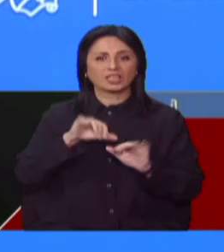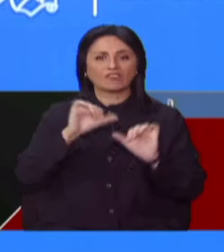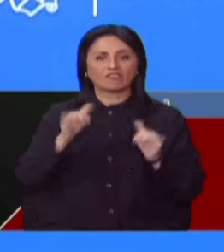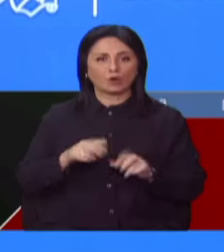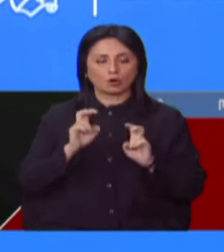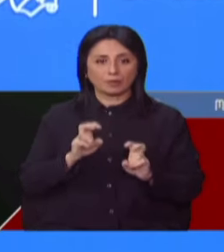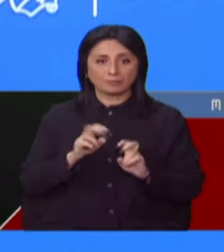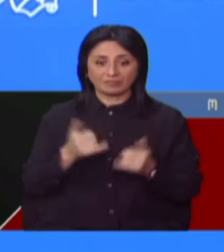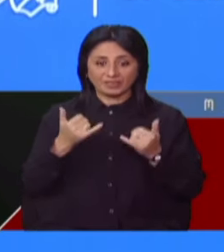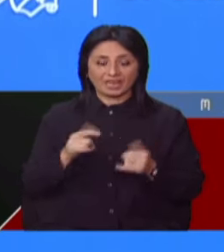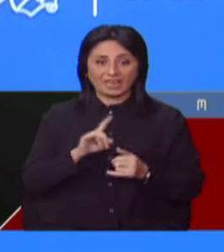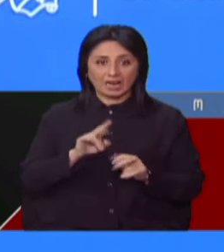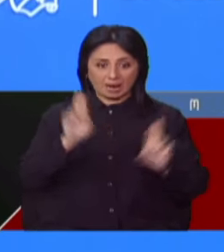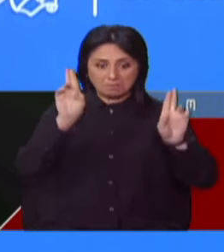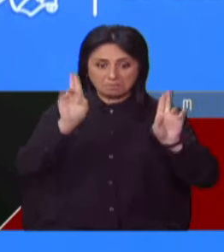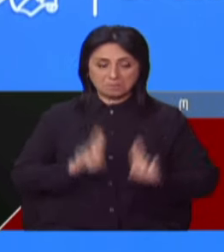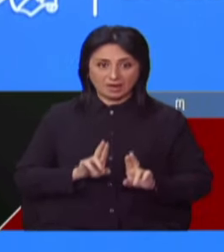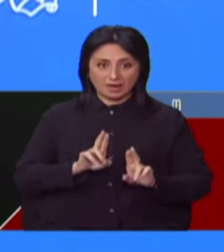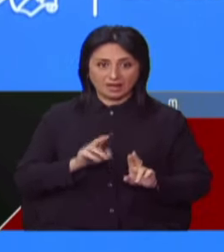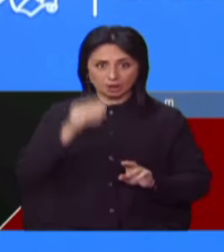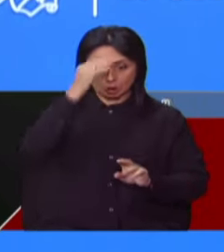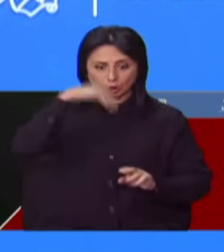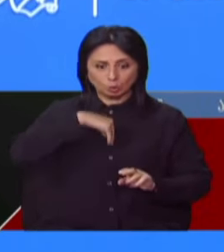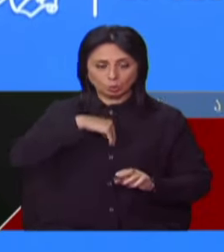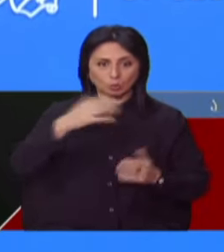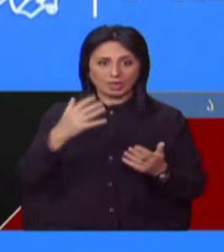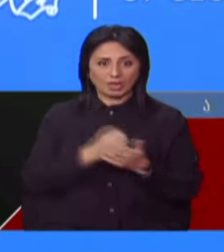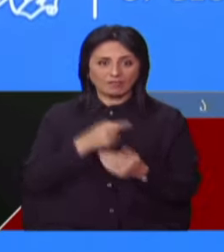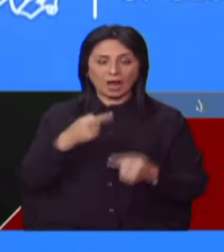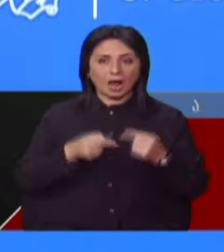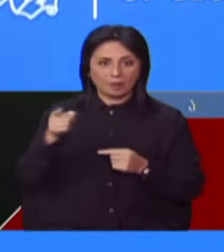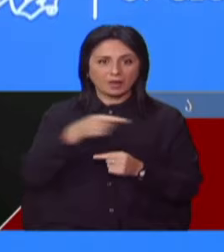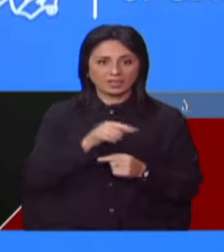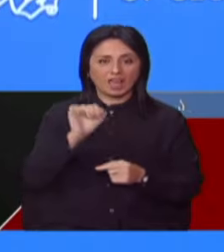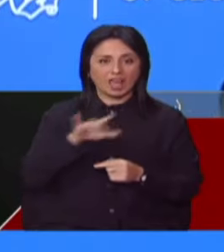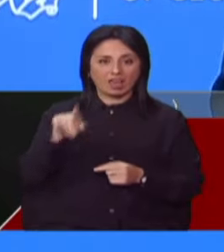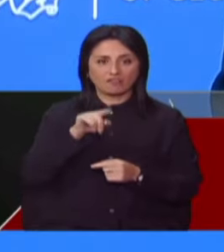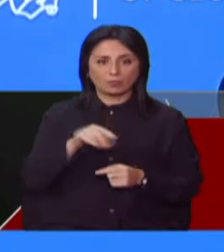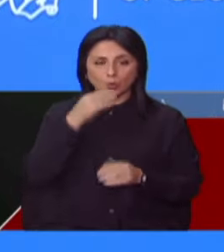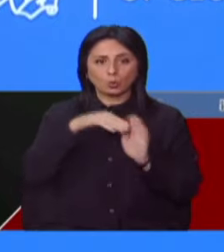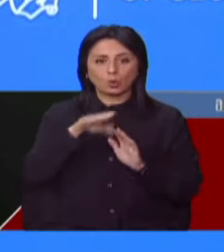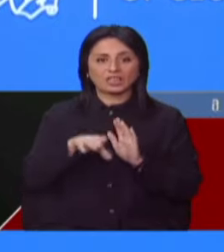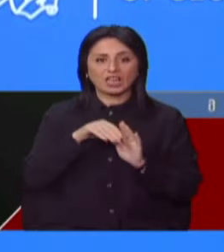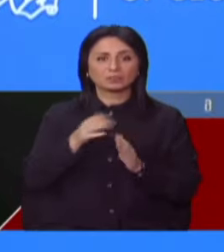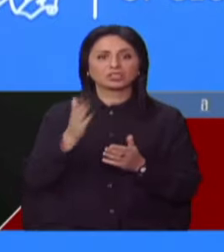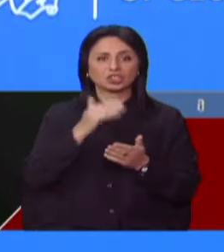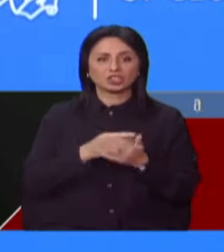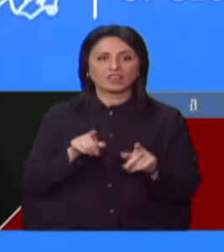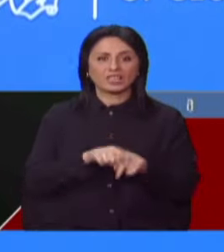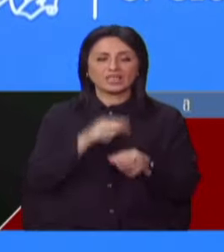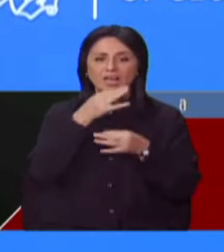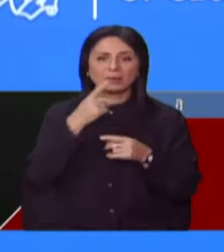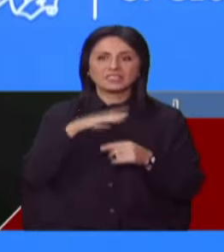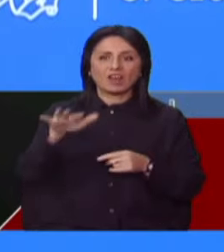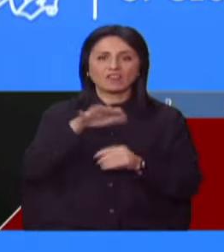მყოფი დემოკრატია. ახლა რადგან კონსერვატიულმა არსმა და სულისკვეთებმა მამ გამოიმარჯვა კამათი არსებობს უკვე ევროპაში. უკეთესი არჩევნების შემდეგაც, ასე იყო ნებისმიერ